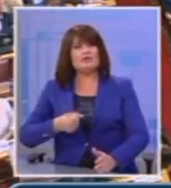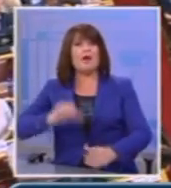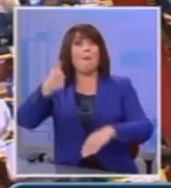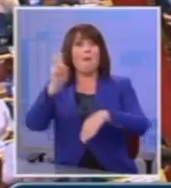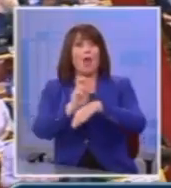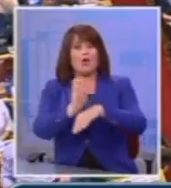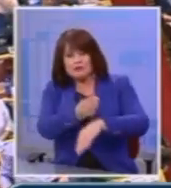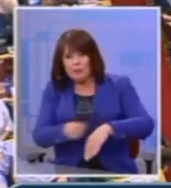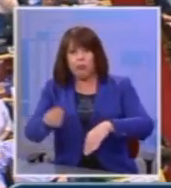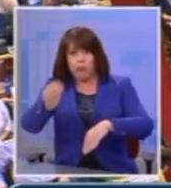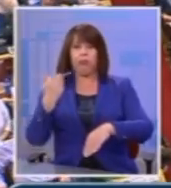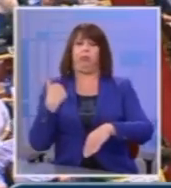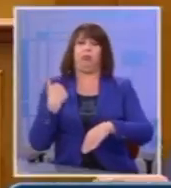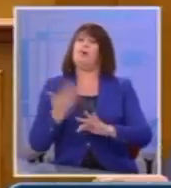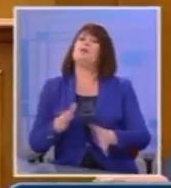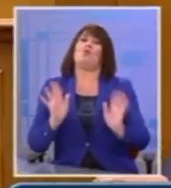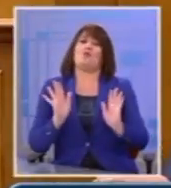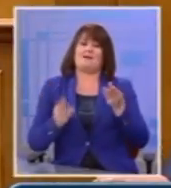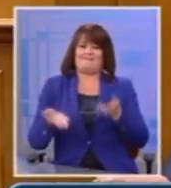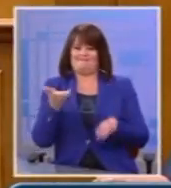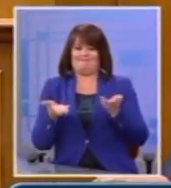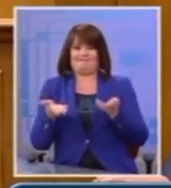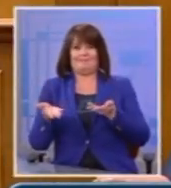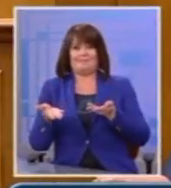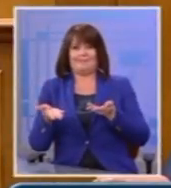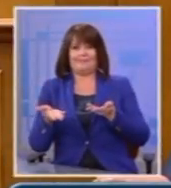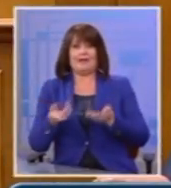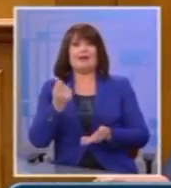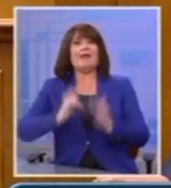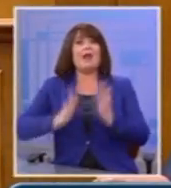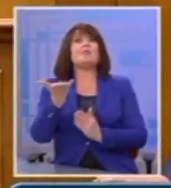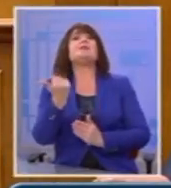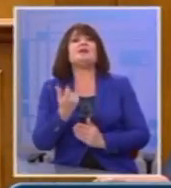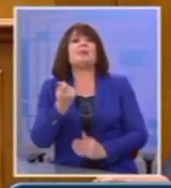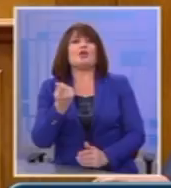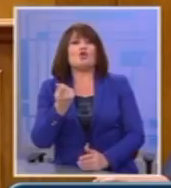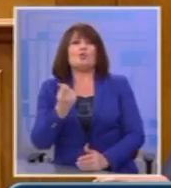πλεονάσματα χωρίς η οικονομία να έχει αναπτυξιακούς ρυθμούς.